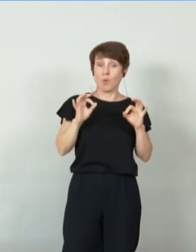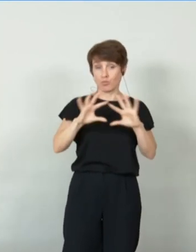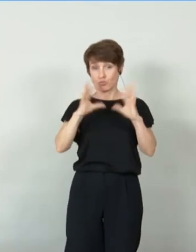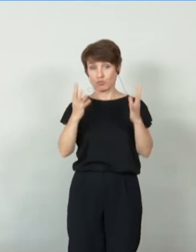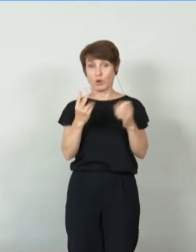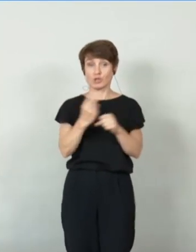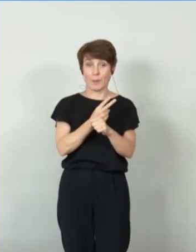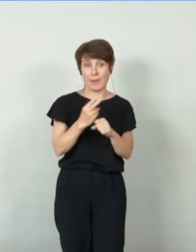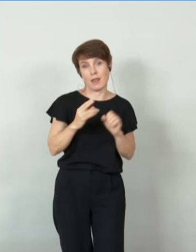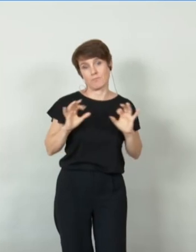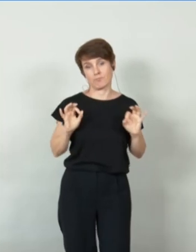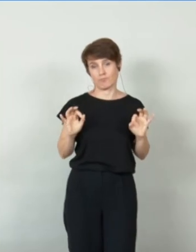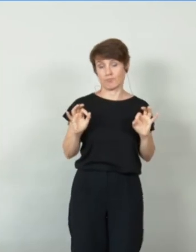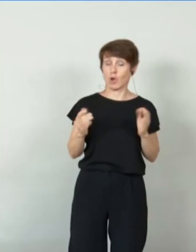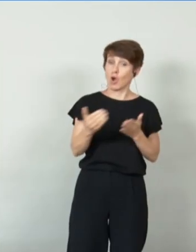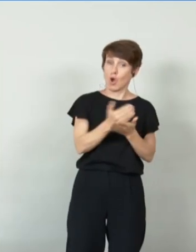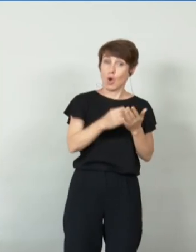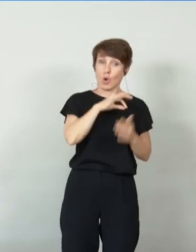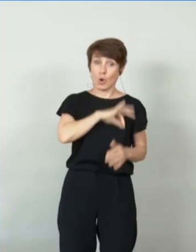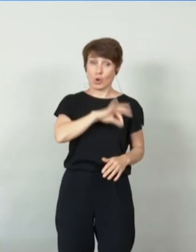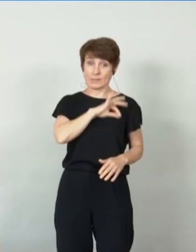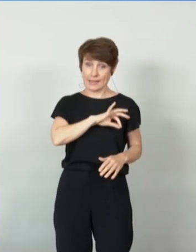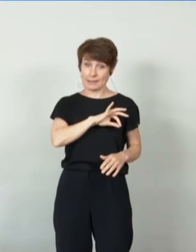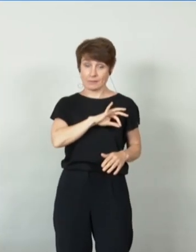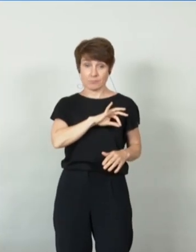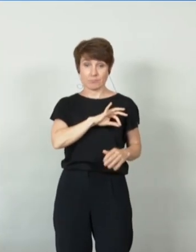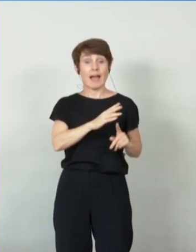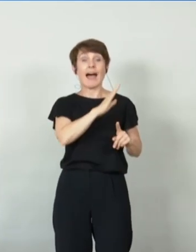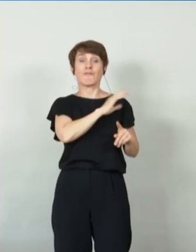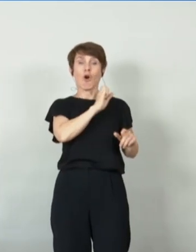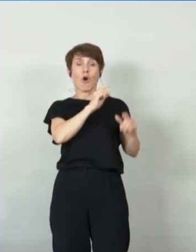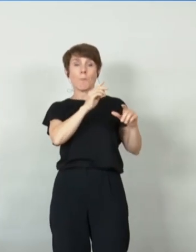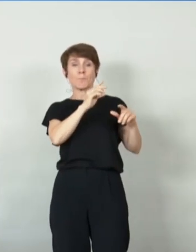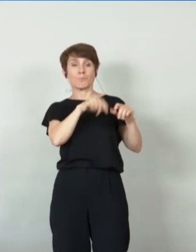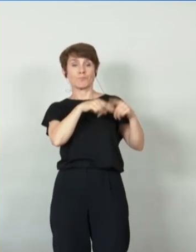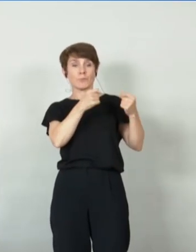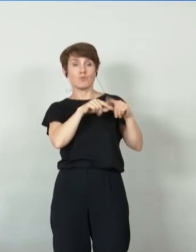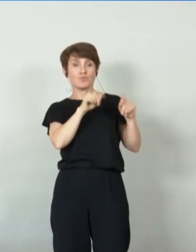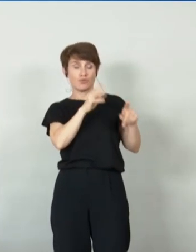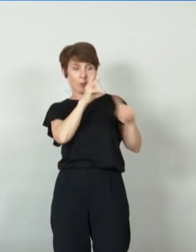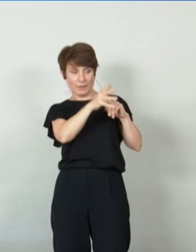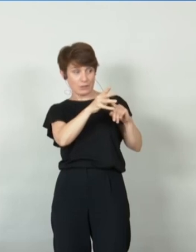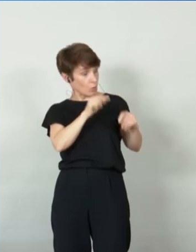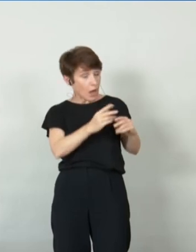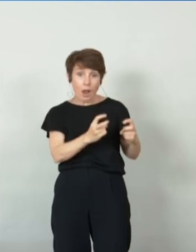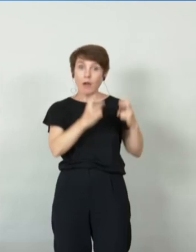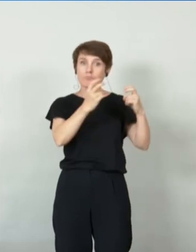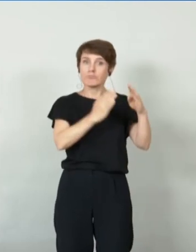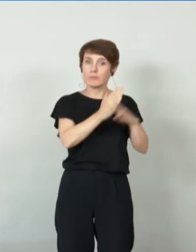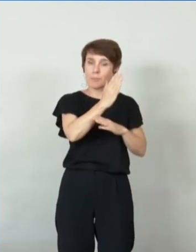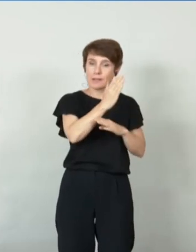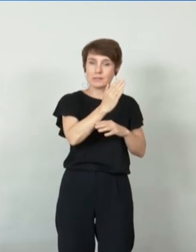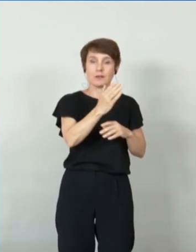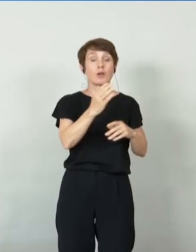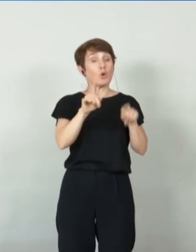recettes de fonctionnement qui sont donc toutes sans exception supérieure aux prévisions du BP y compris les dotations qu'elle proviennent de la métro